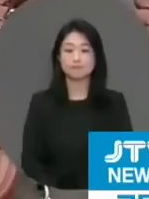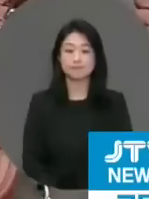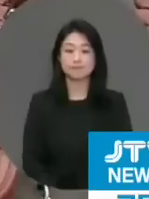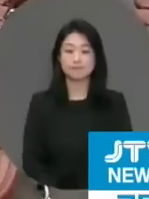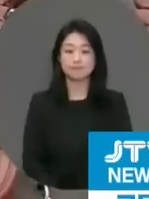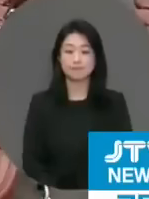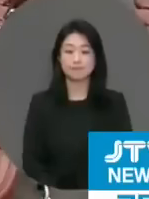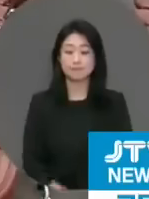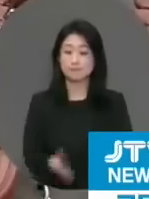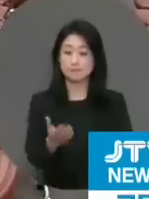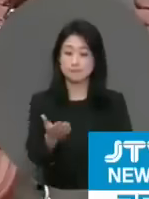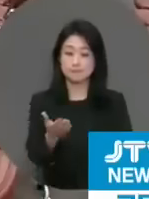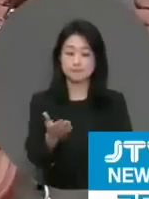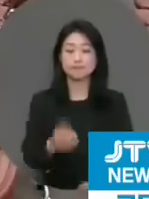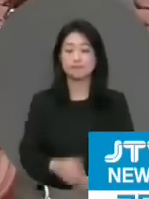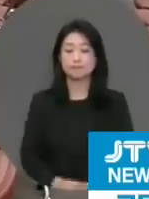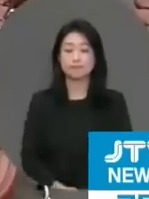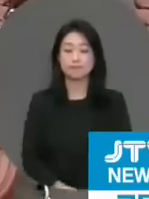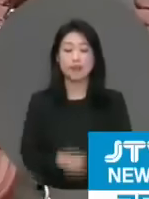박상범 앵커께서